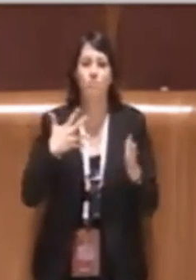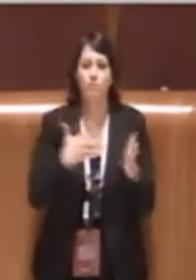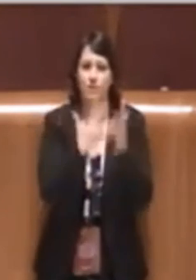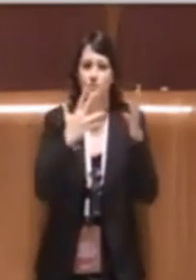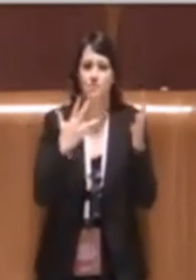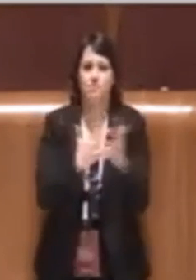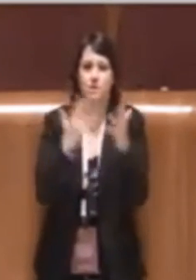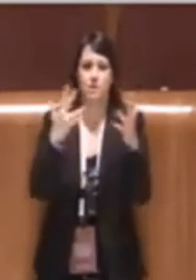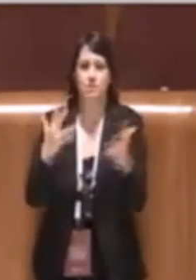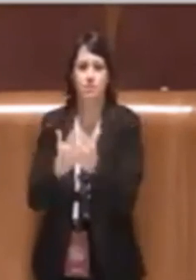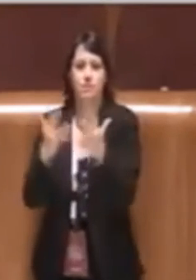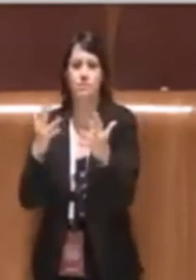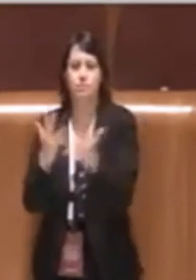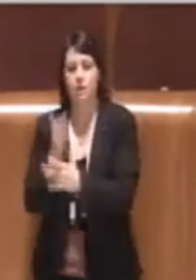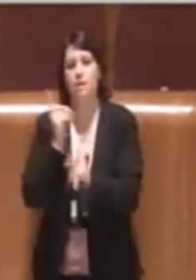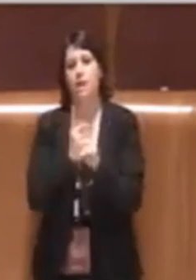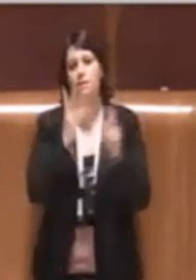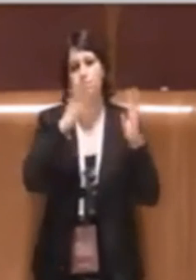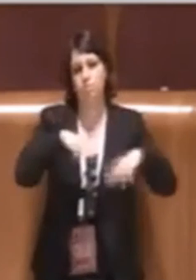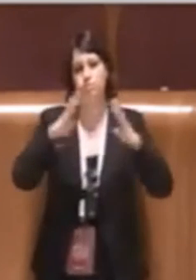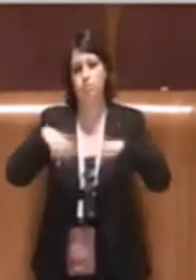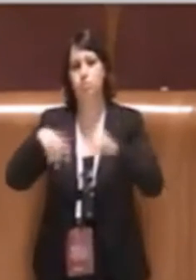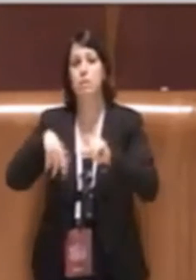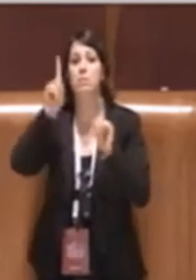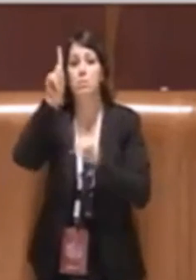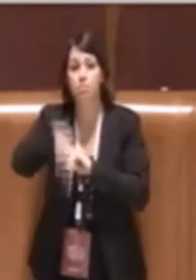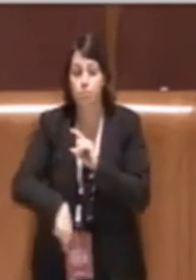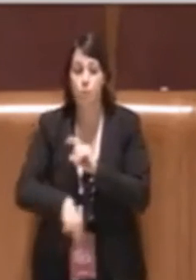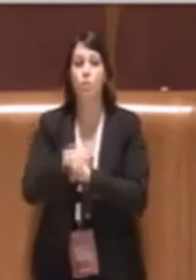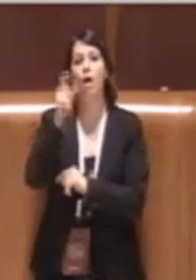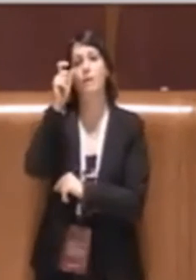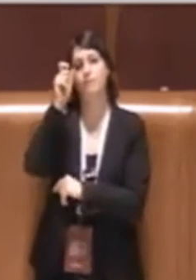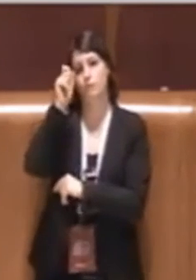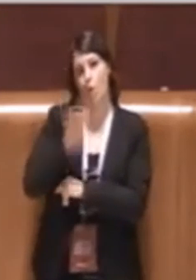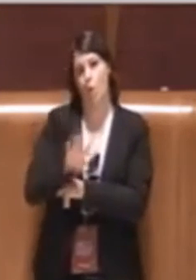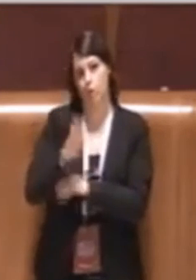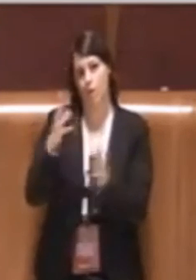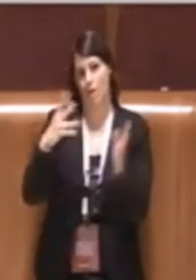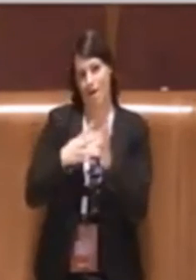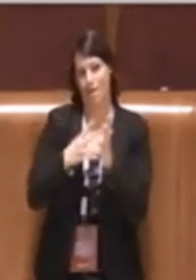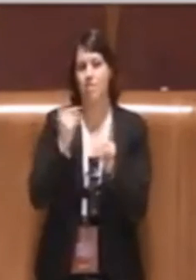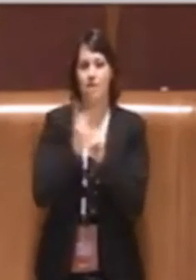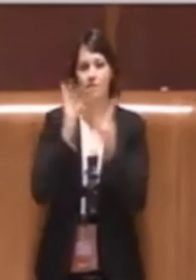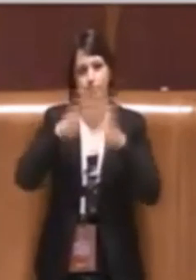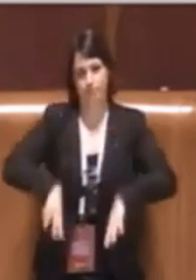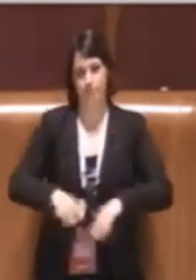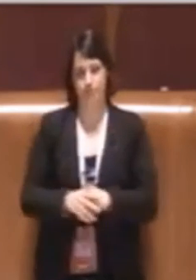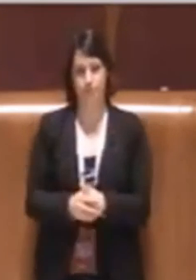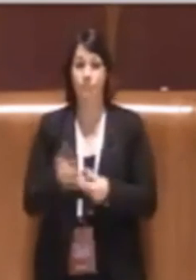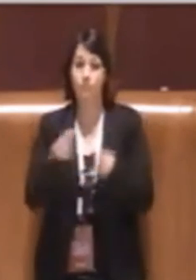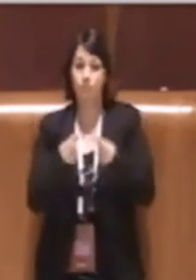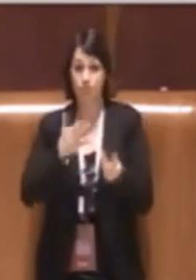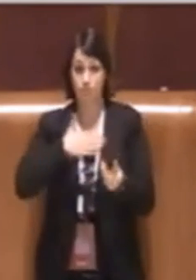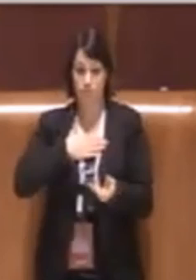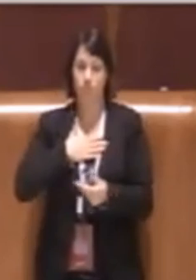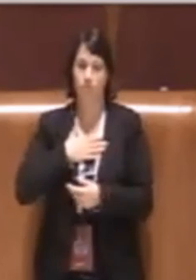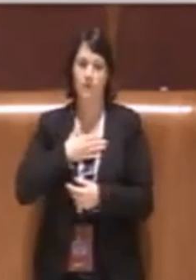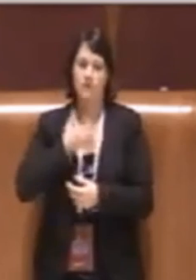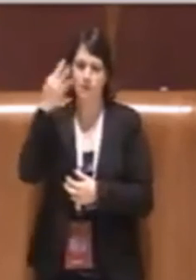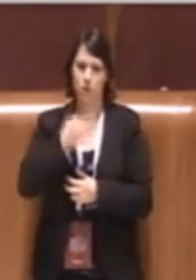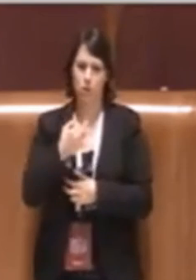comprendendo anche quelle culturali a mio avviso ma la nostra amministrazione crede fortemente in questo cambio di